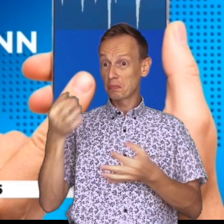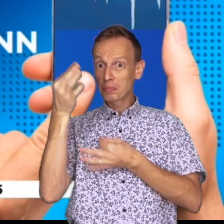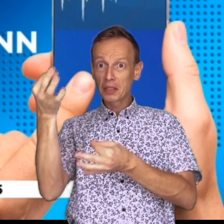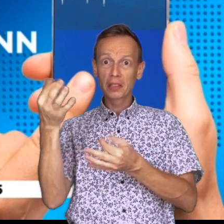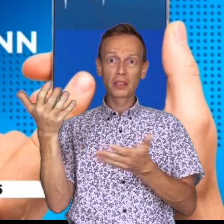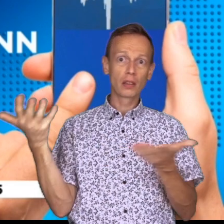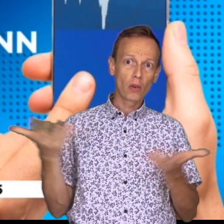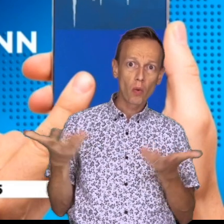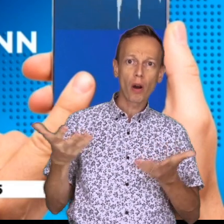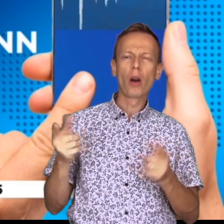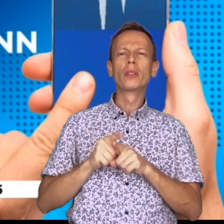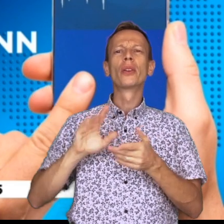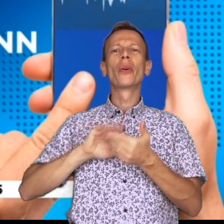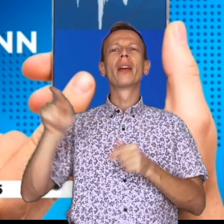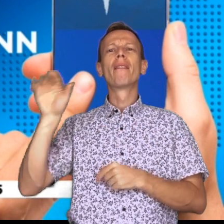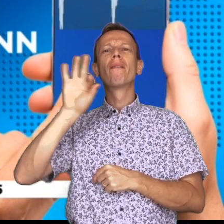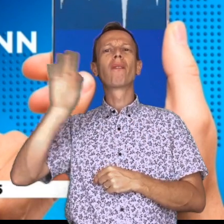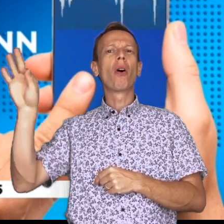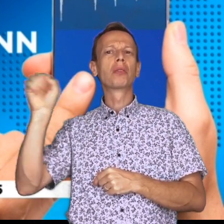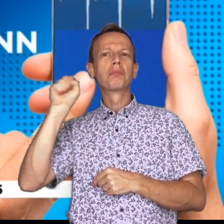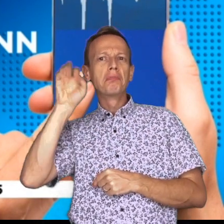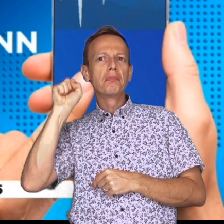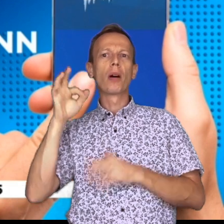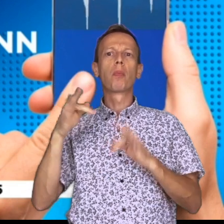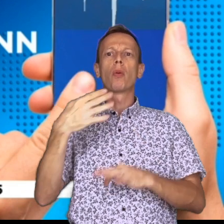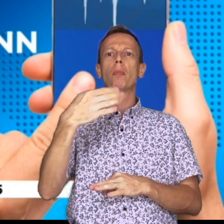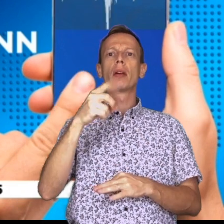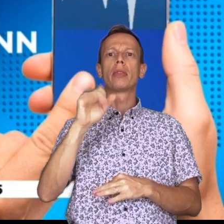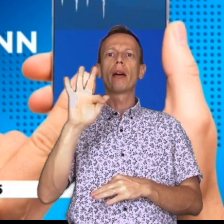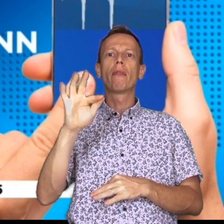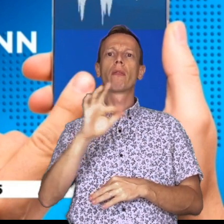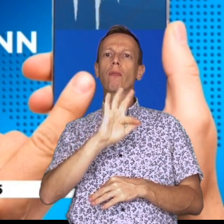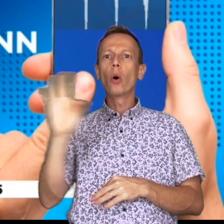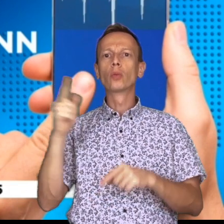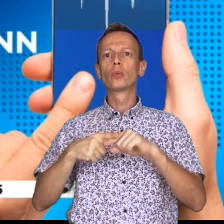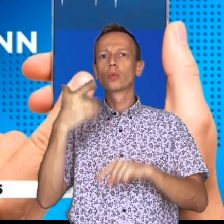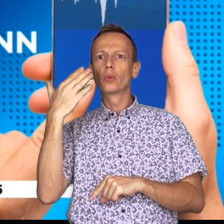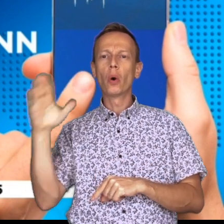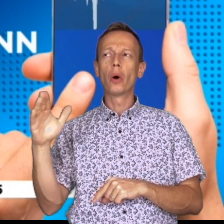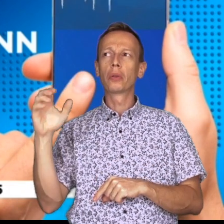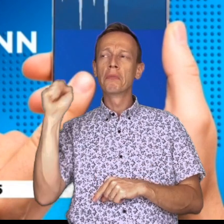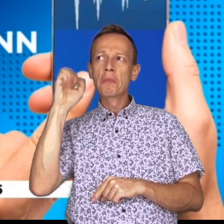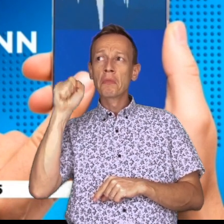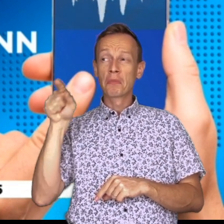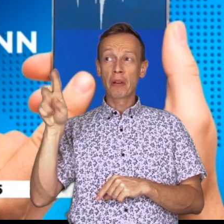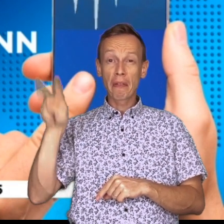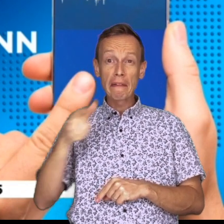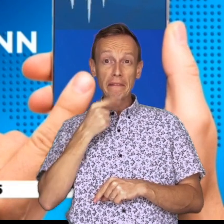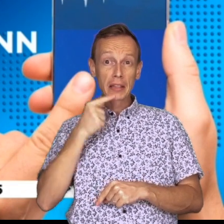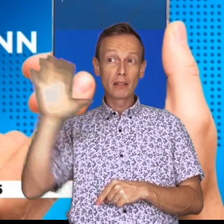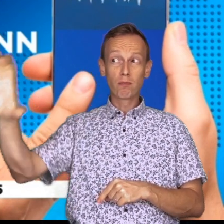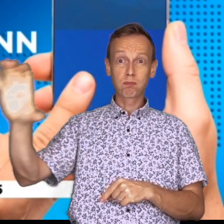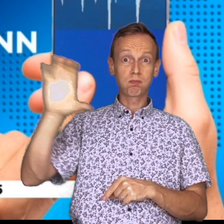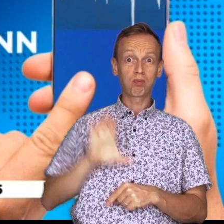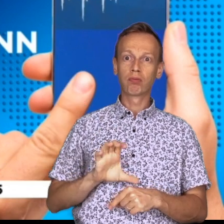ne les inscrit vraiment plus que ça. Et les contacts par nos relais en métropole, FEDOM, MEDEF France, ne laissent pas forcément